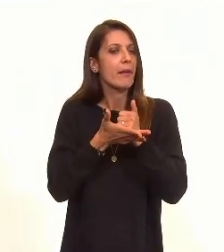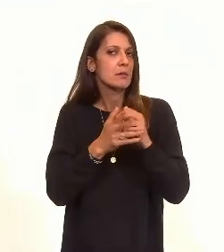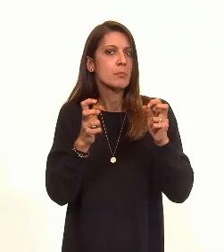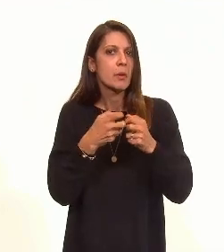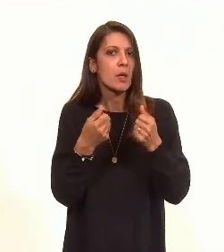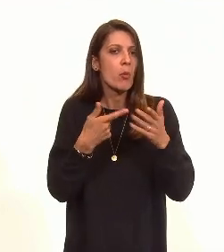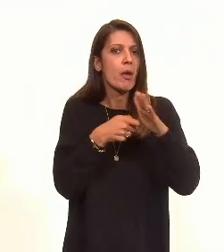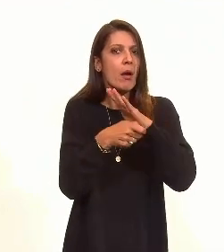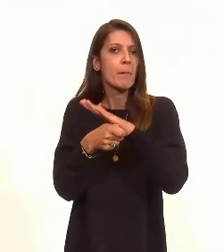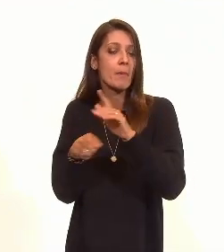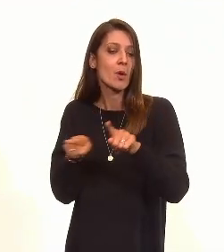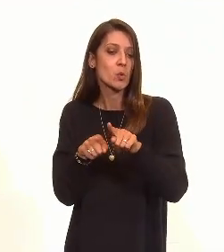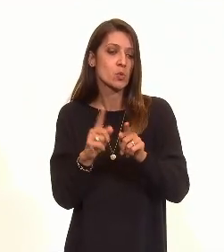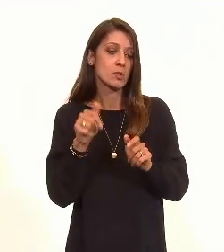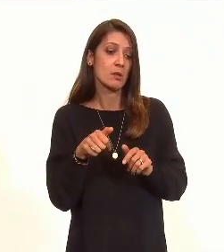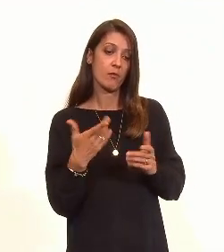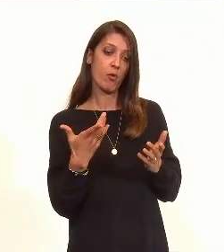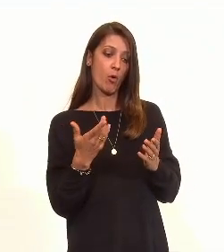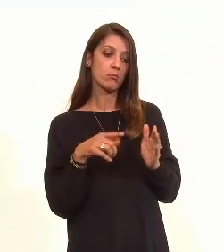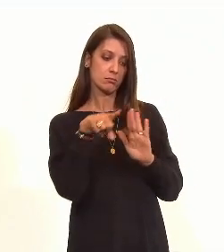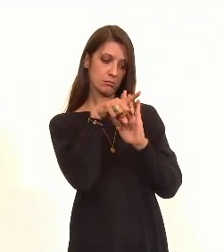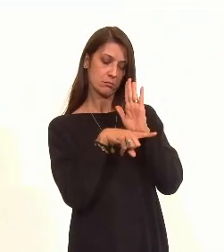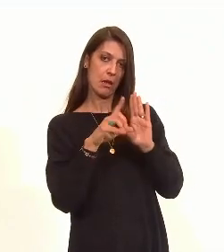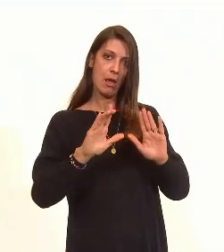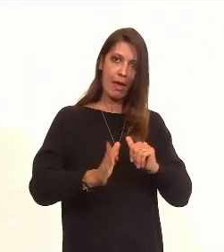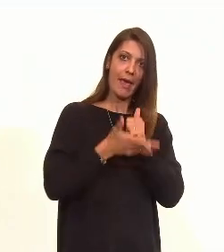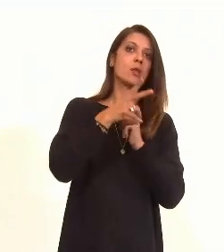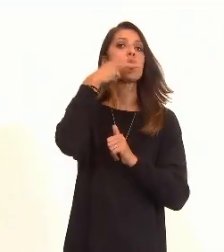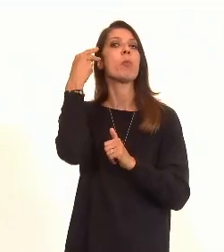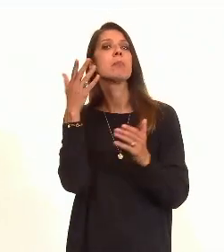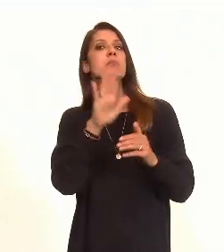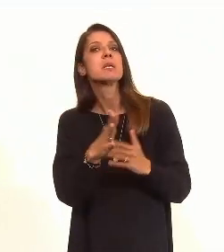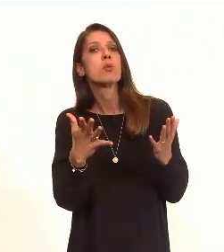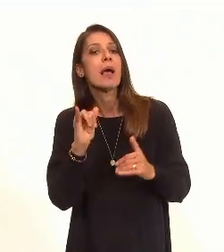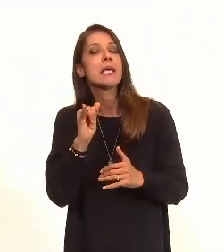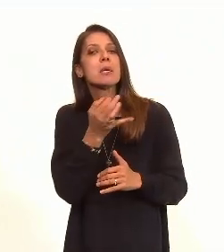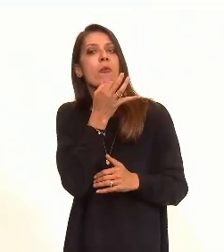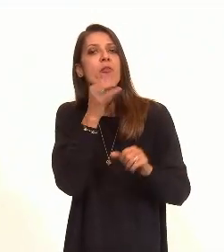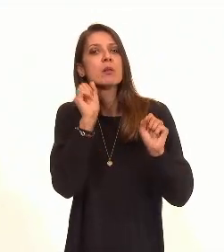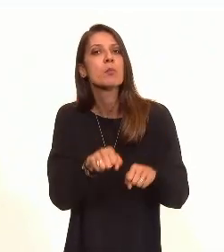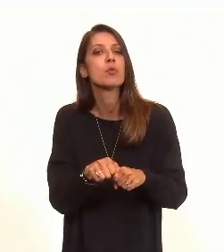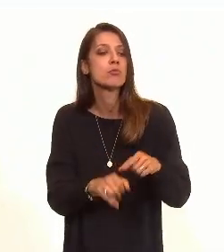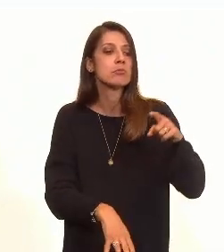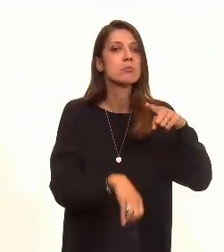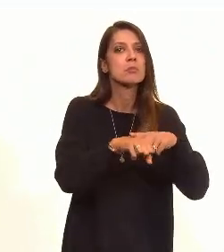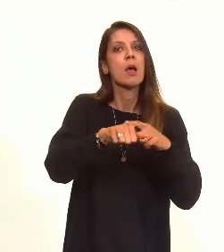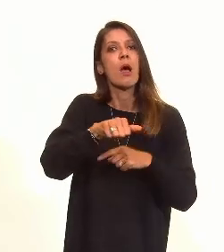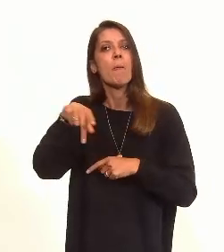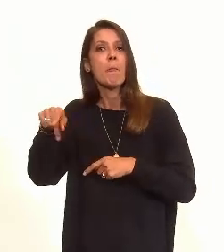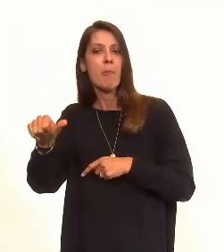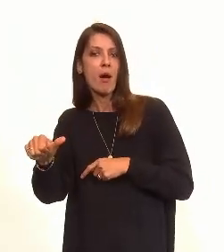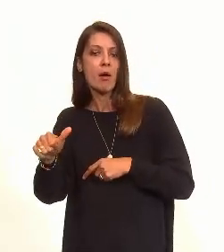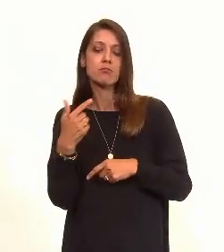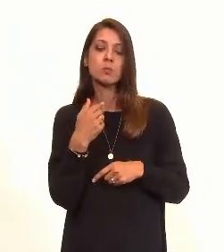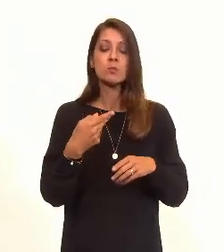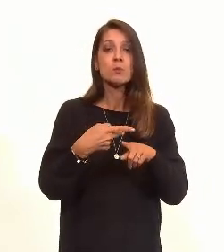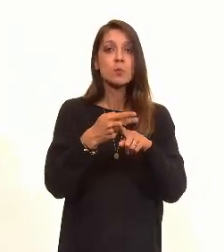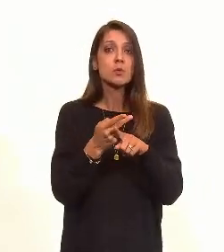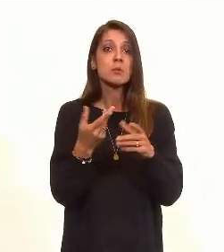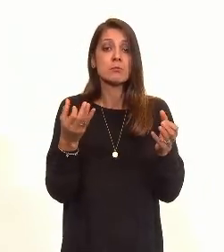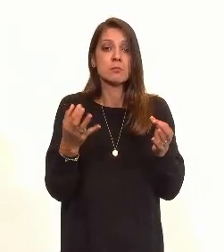qualifier ce qu'est une aide humaine et qui va pouvoir en bénéficier. L'APA et la PCH, en ce sens, sont à la fois des outils de valeur